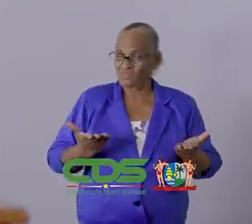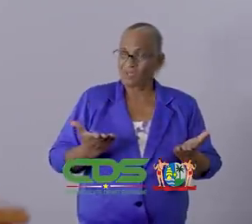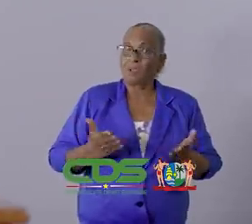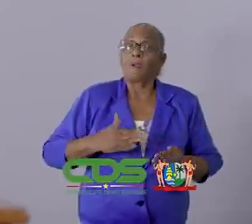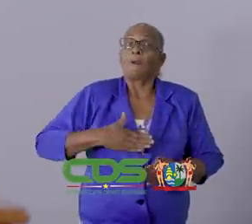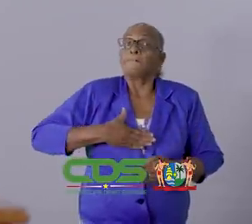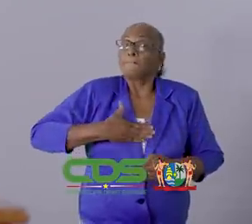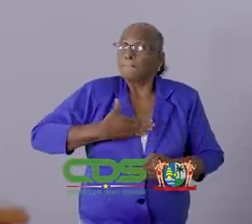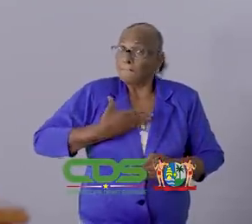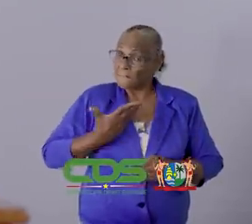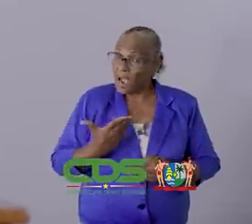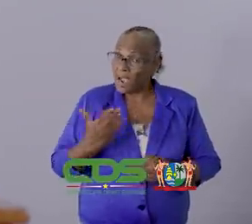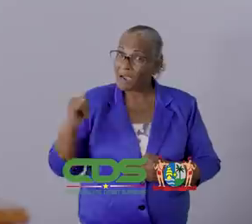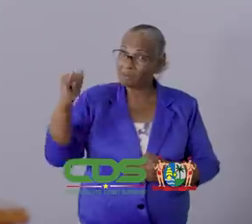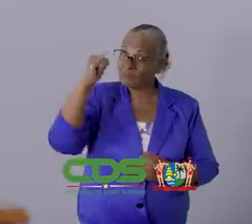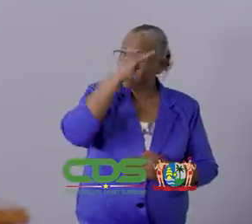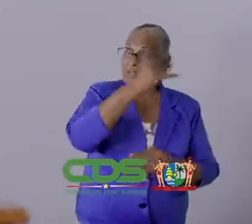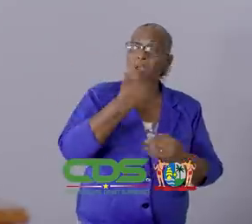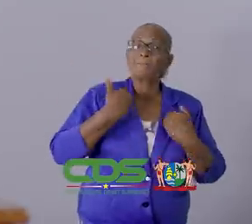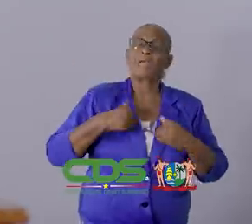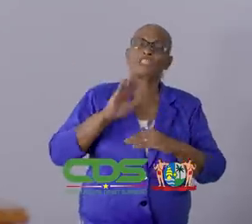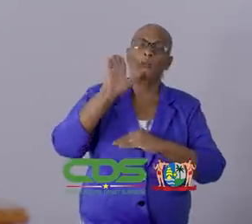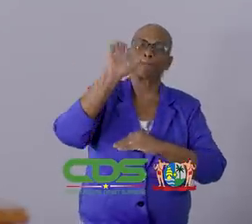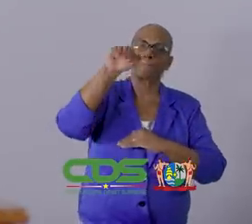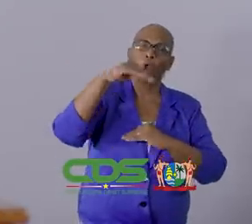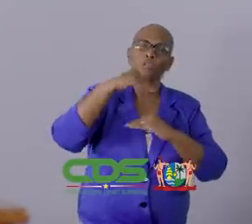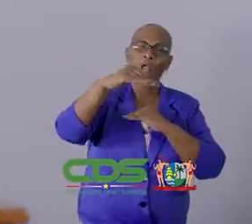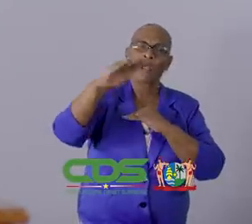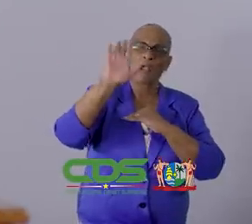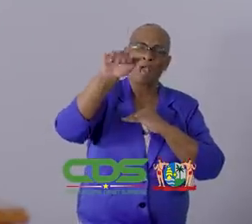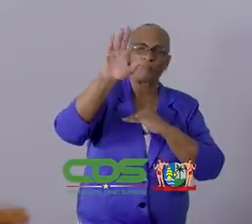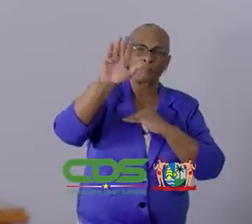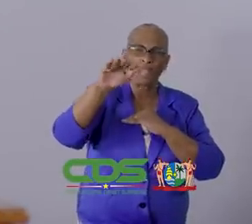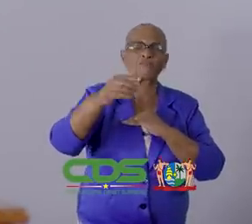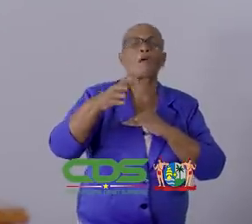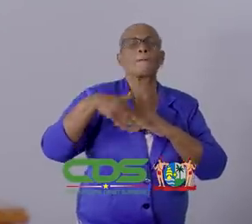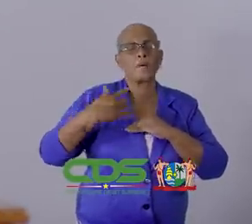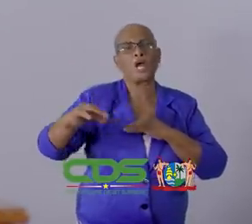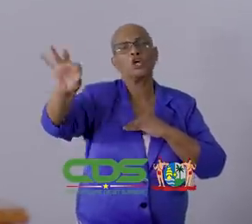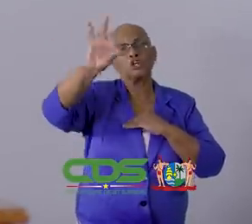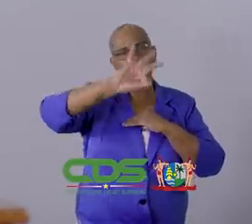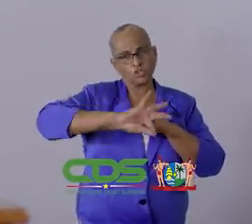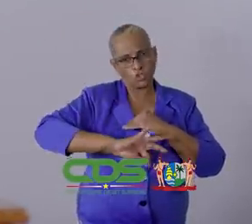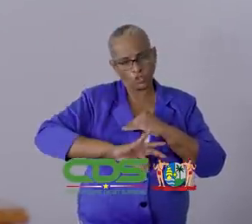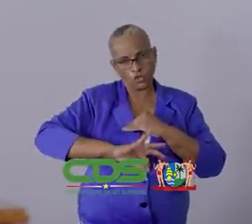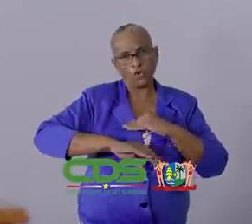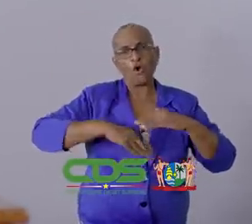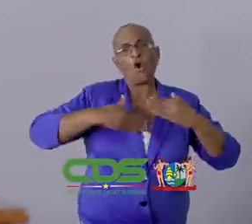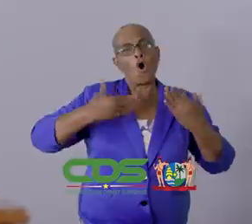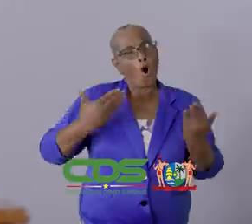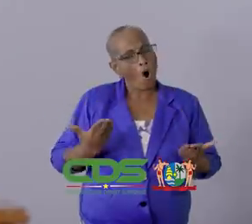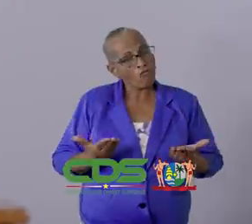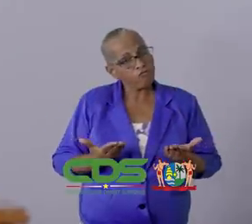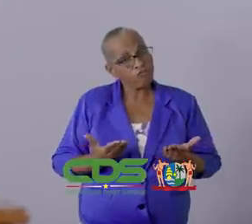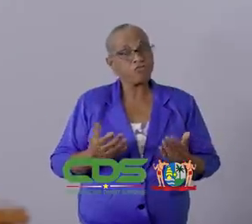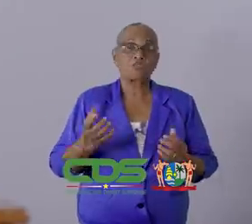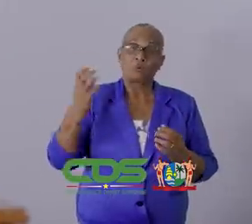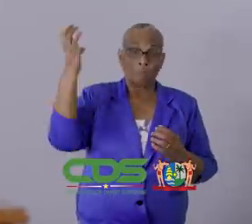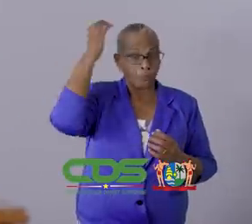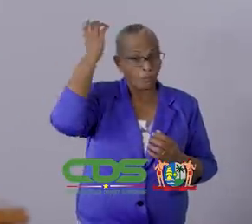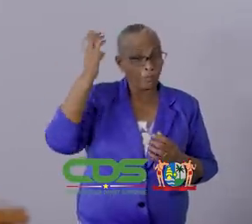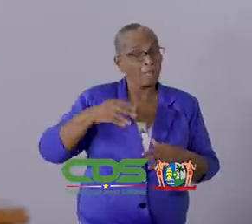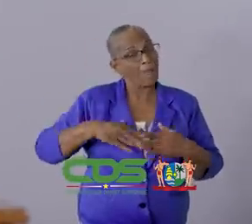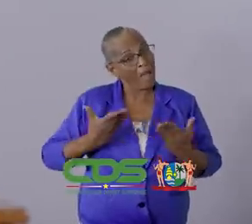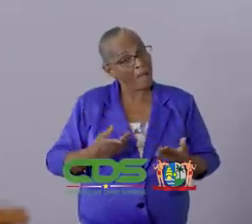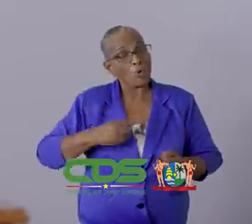Personenverkeer is uitsluitend toegestaan voor repatrianten, essentieel personeel of in verband met